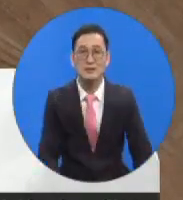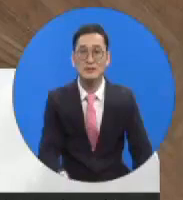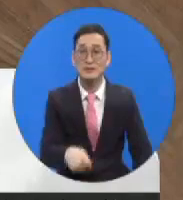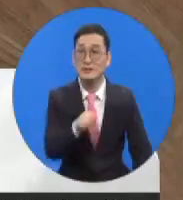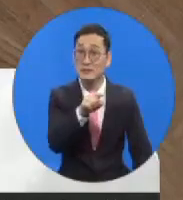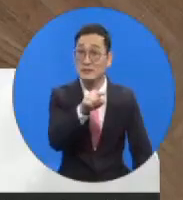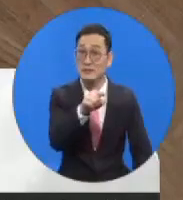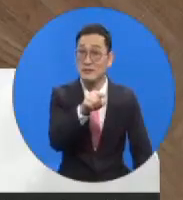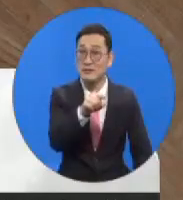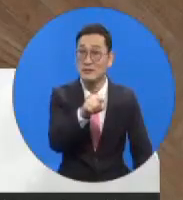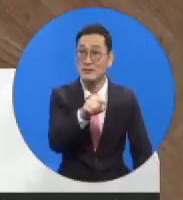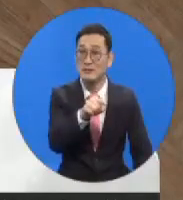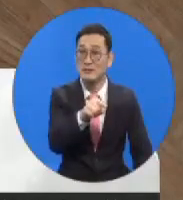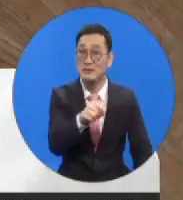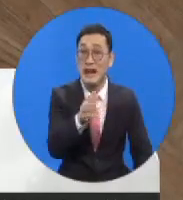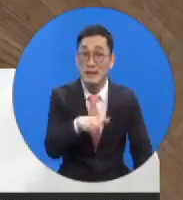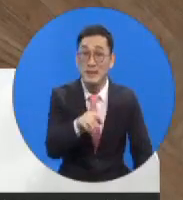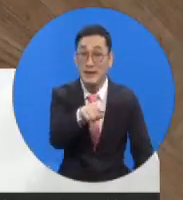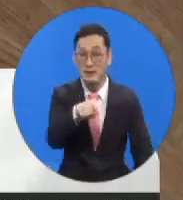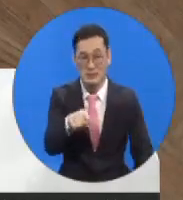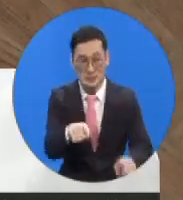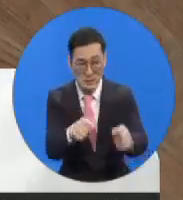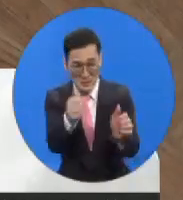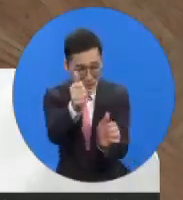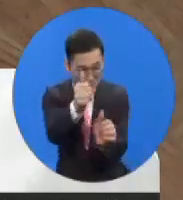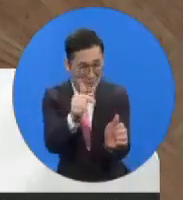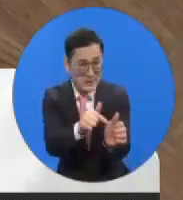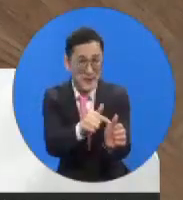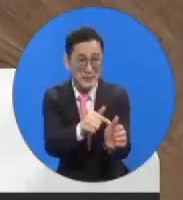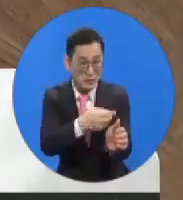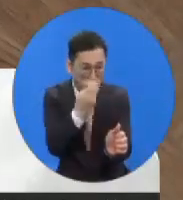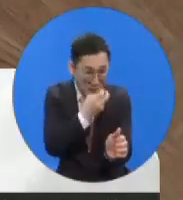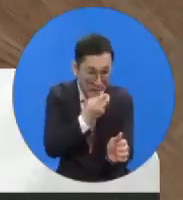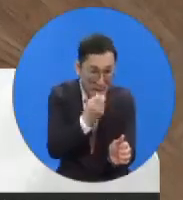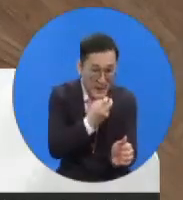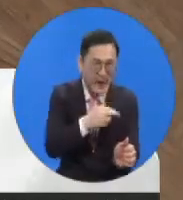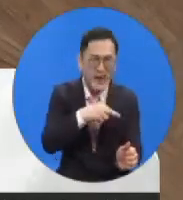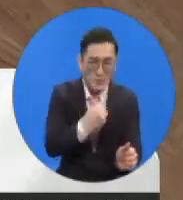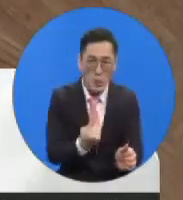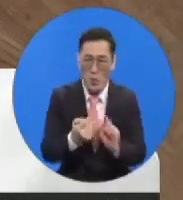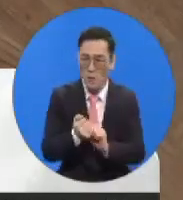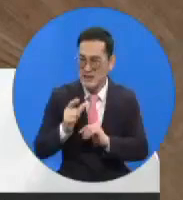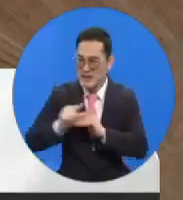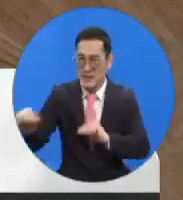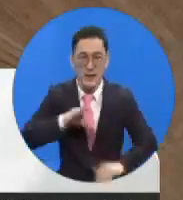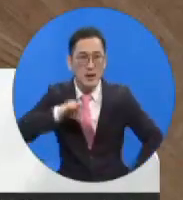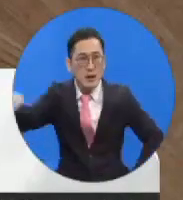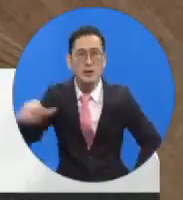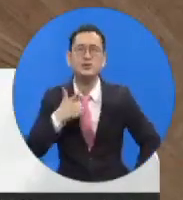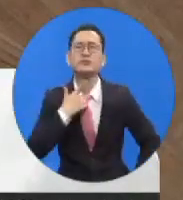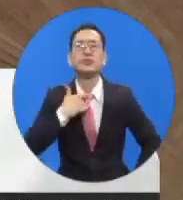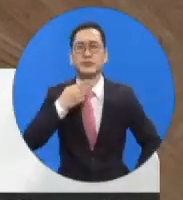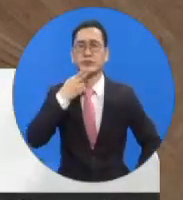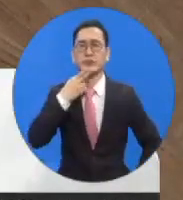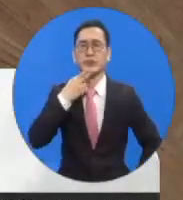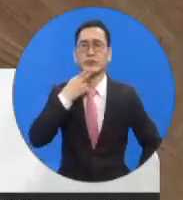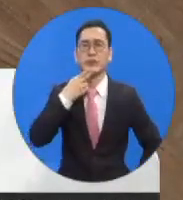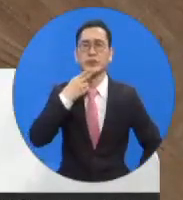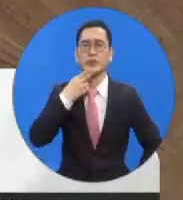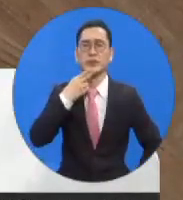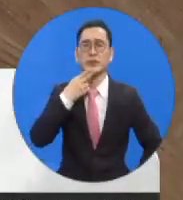사람들도 정상적인 인사 발령이었다. 영전은 되지 못할지라도 어디 좌천되거나 하는 게 아니라 정상적인 인사 발령이 났다는